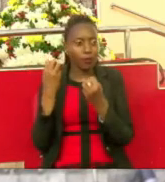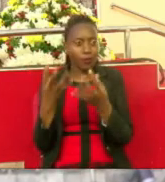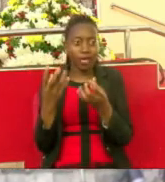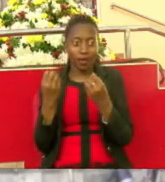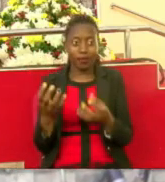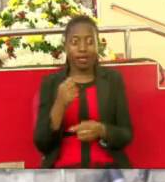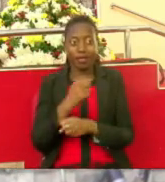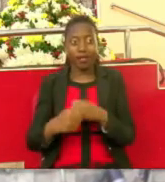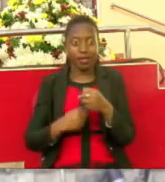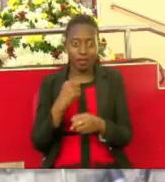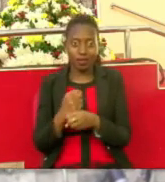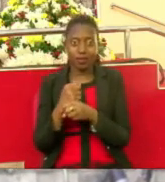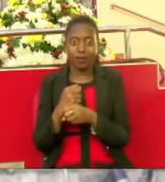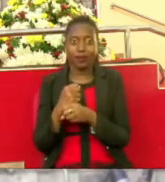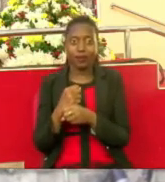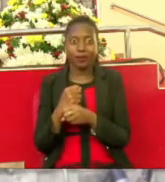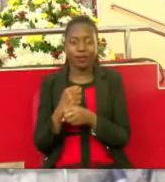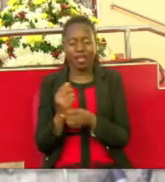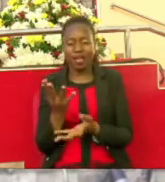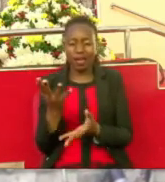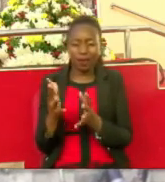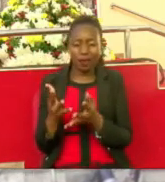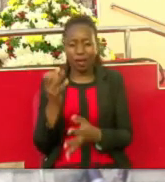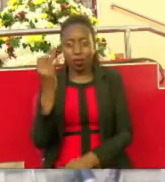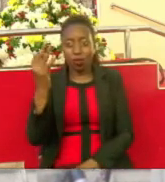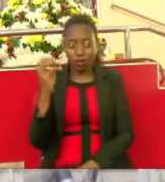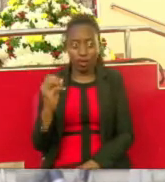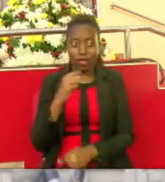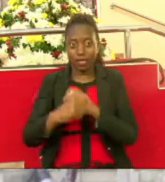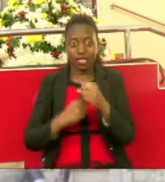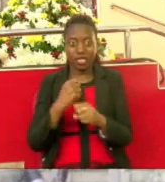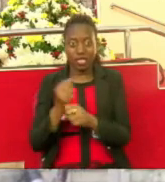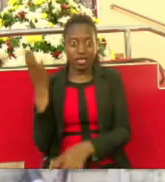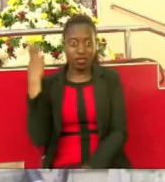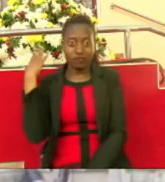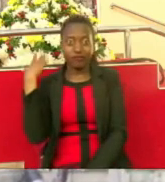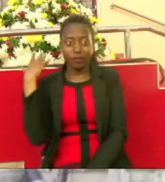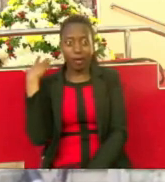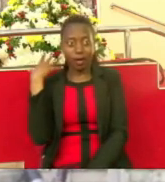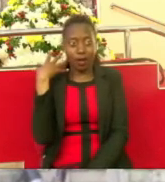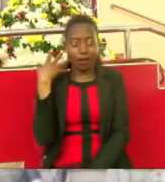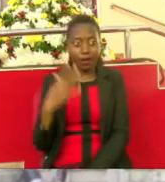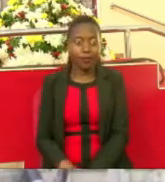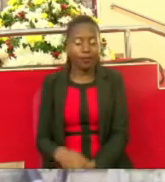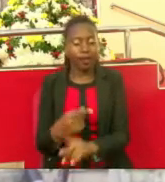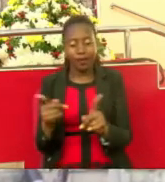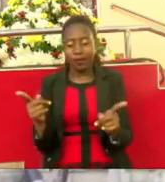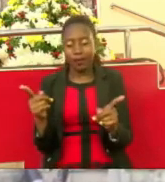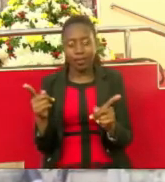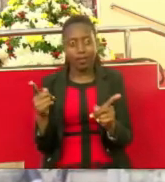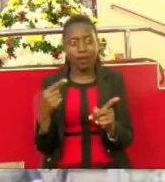many, there are many years, almost 30 years to go. Na ninaposema ni nyingi na maanisha ni kama 30 kuendelea. But I have been heading in